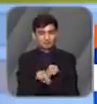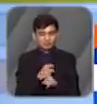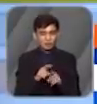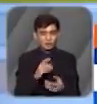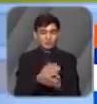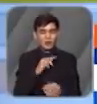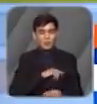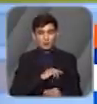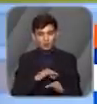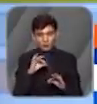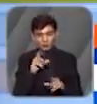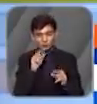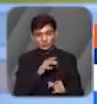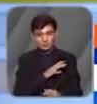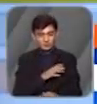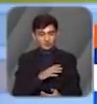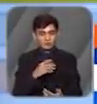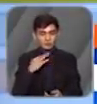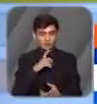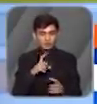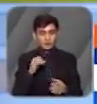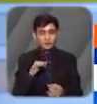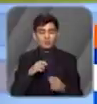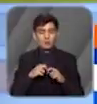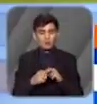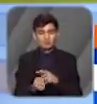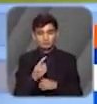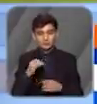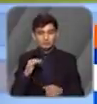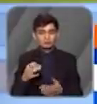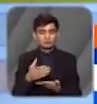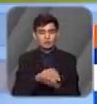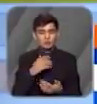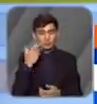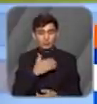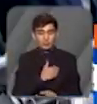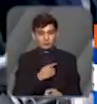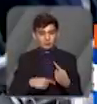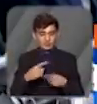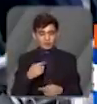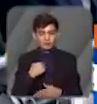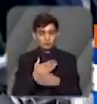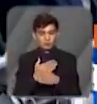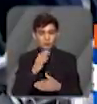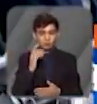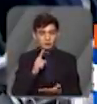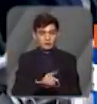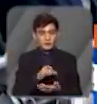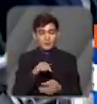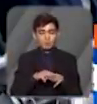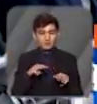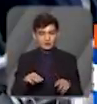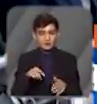қазақстандық азаматтарды эвакуациялау мәселесі дер кезінде қарастырылатын болады. Сыртқы істер министрі, егер